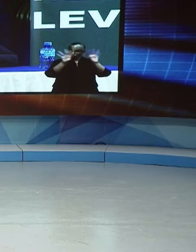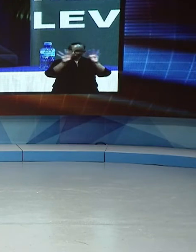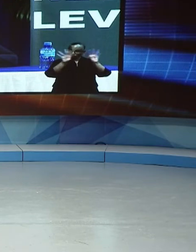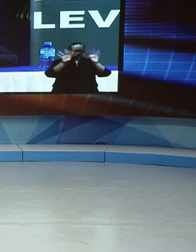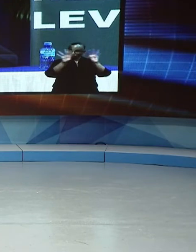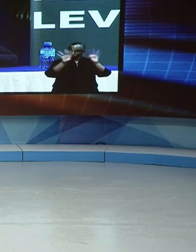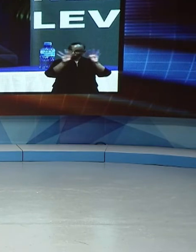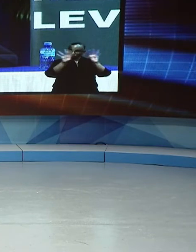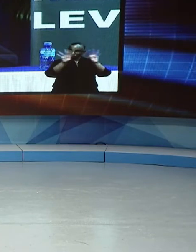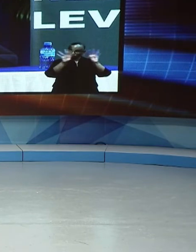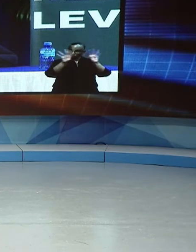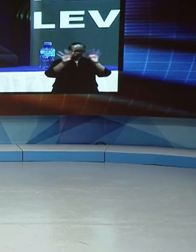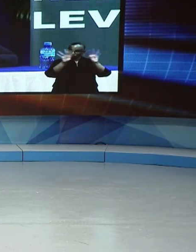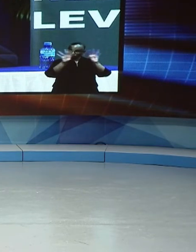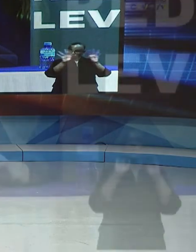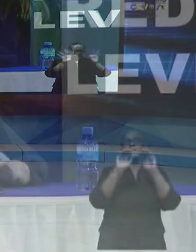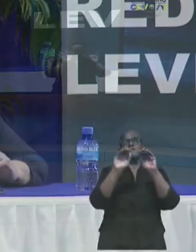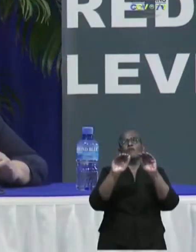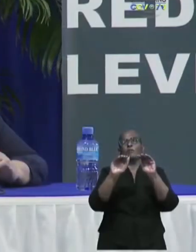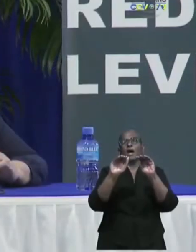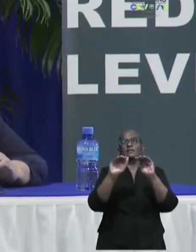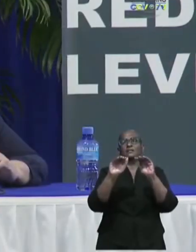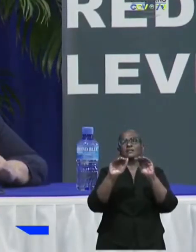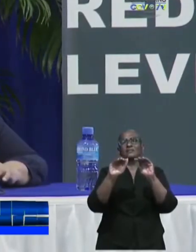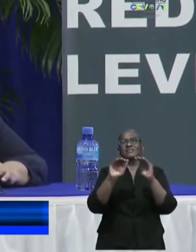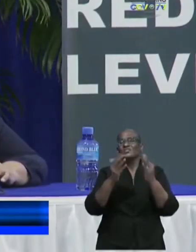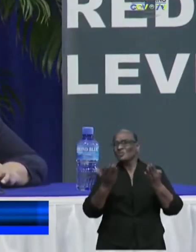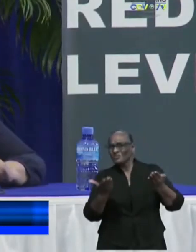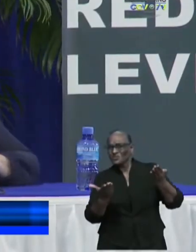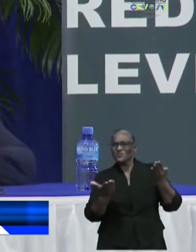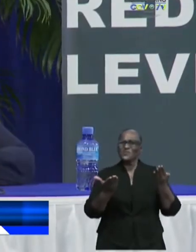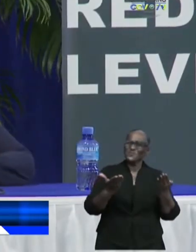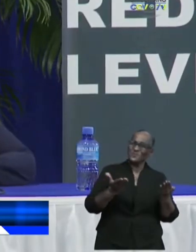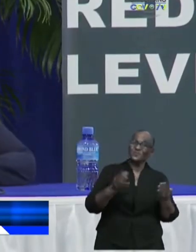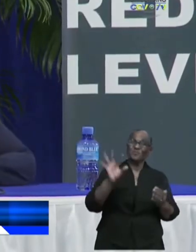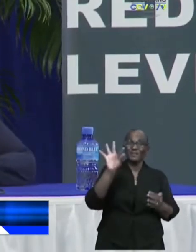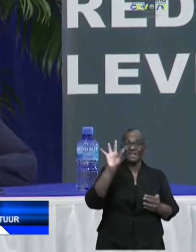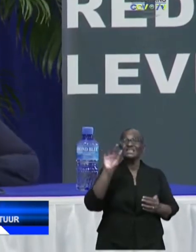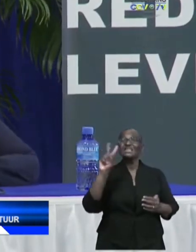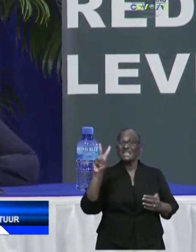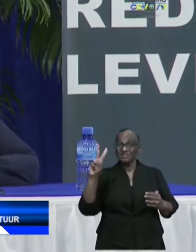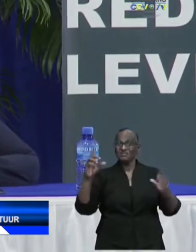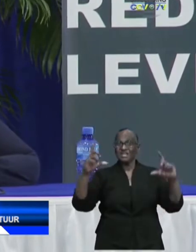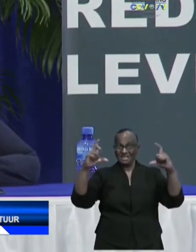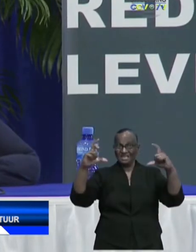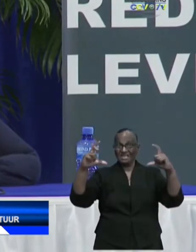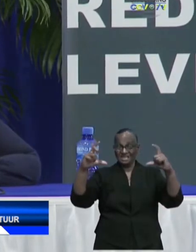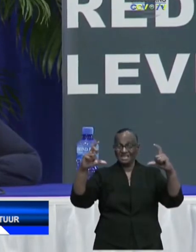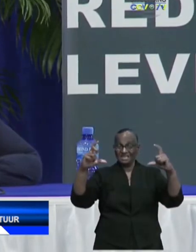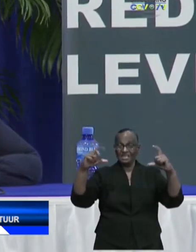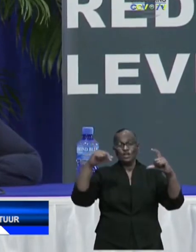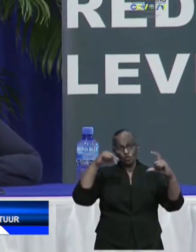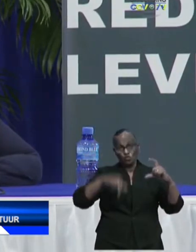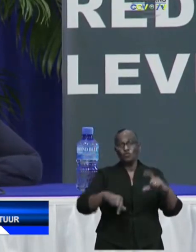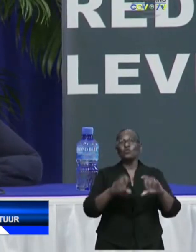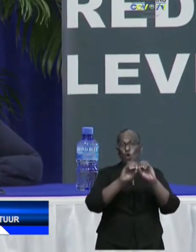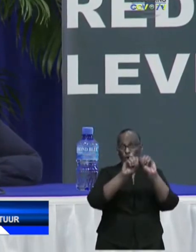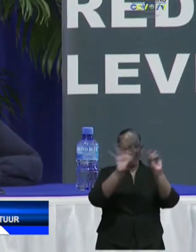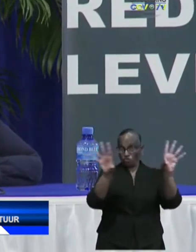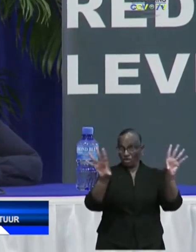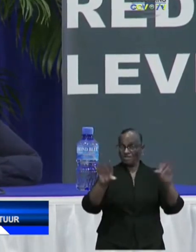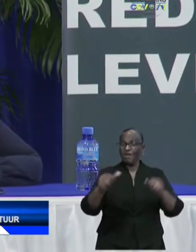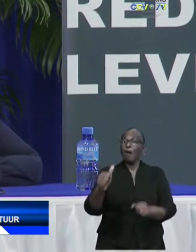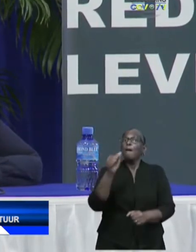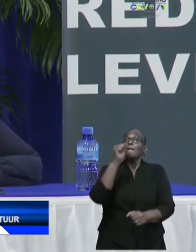scholen vooralsnog gesloten. De tv-stations die nu zullen uitzendingen, dat is vanaf morgen,